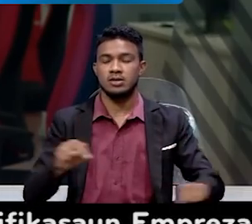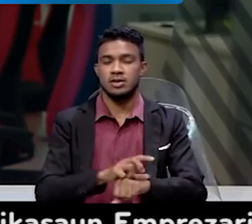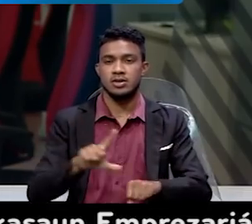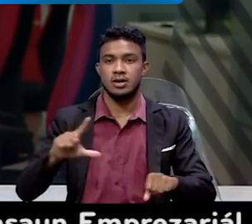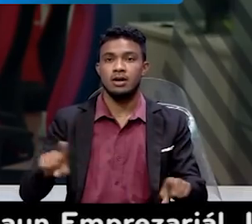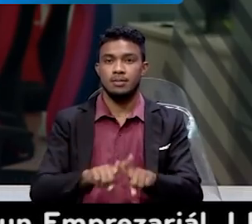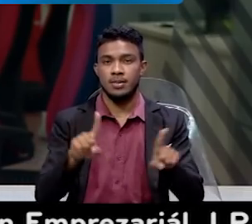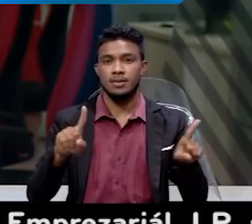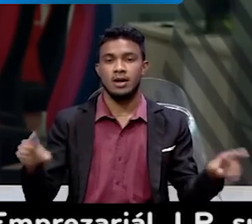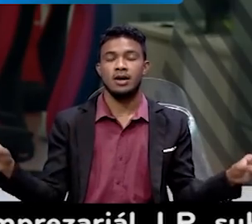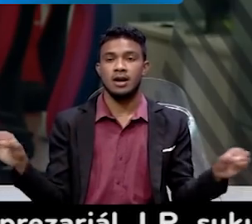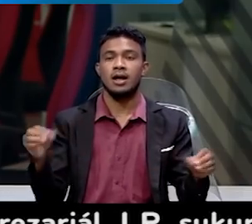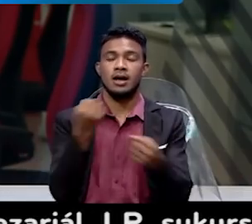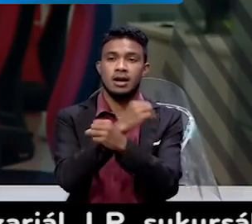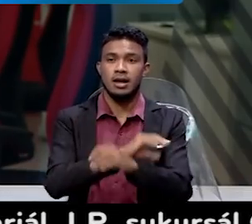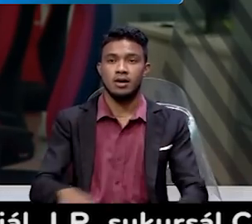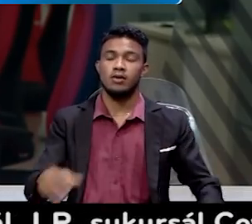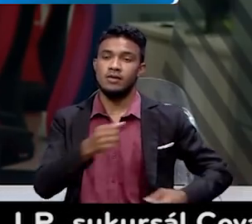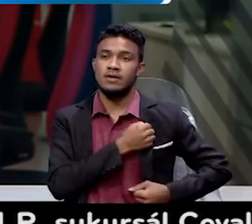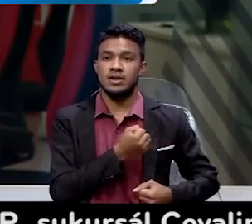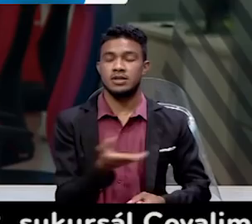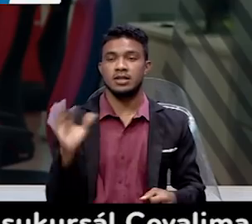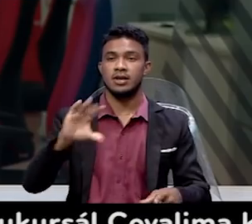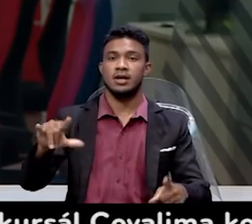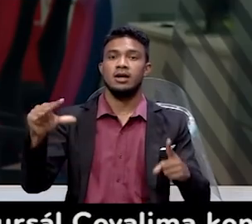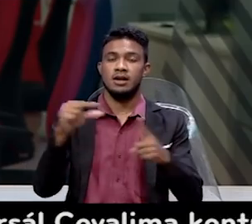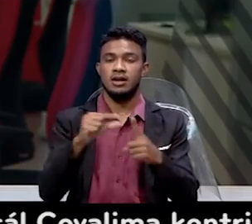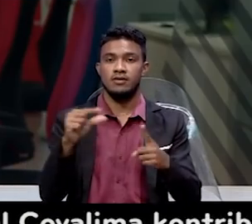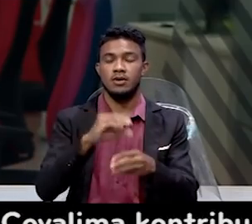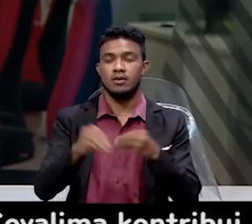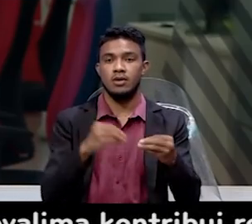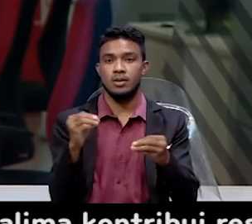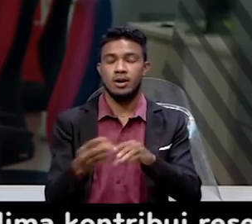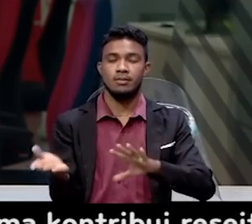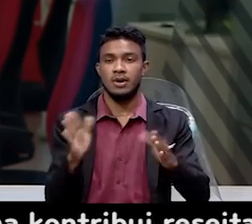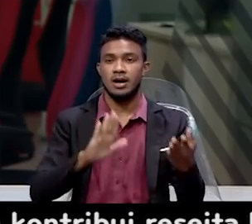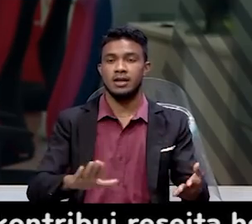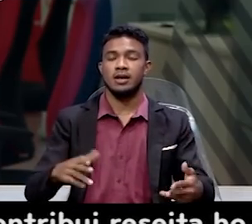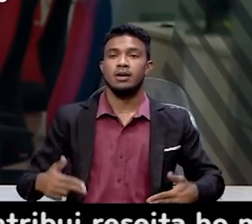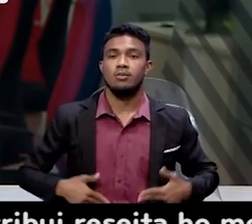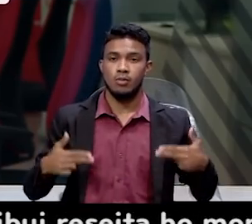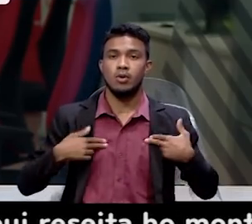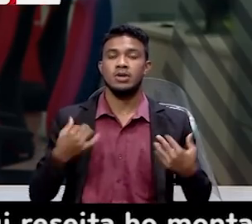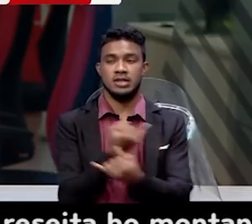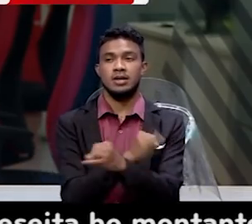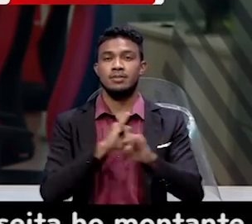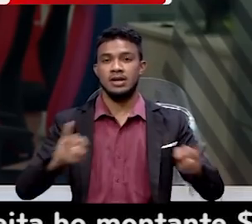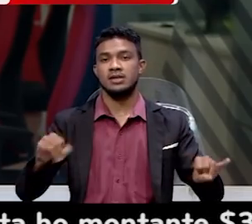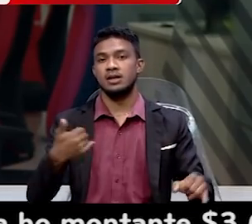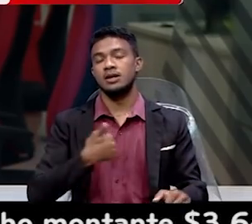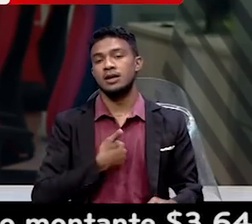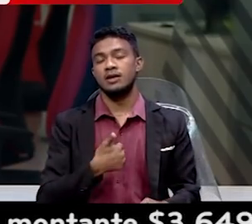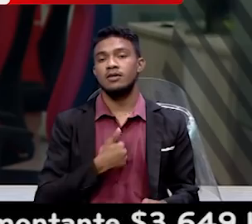mai be lahalakum falintil sirane dutrina konaba mate kamoris ukung rasikang. Funu